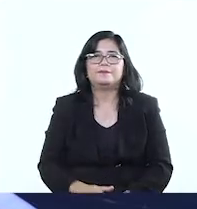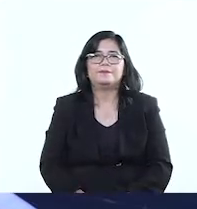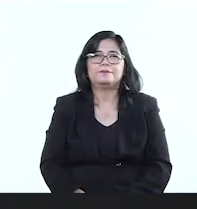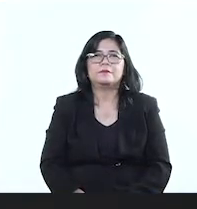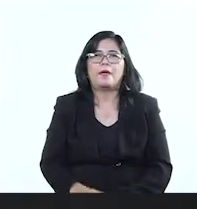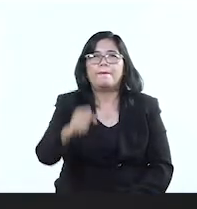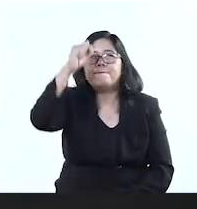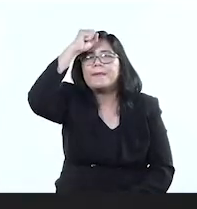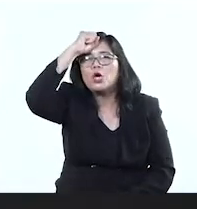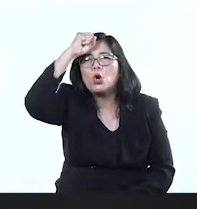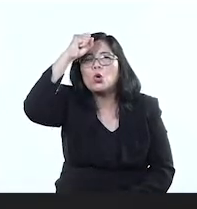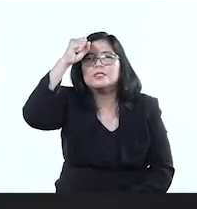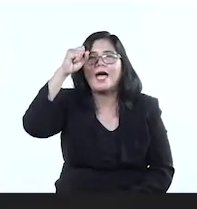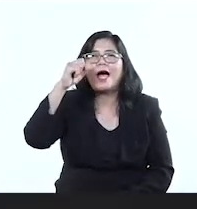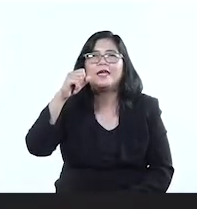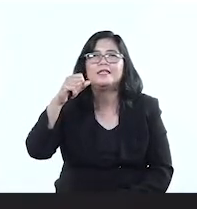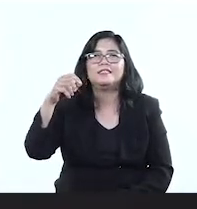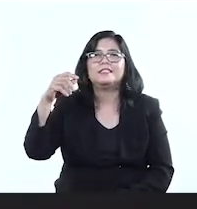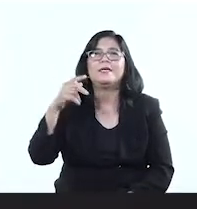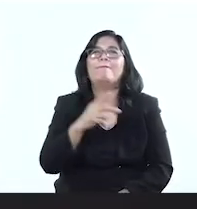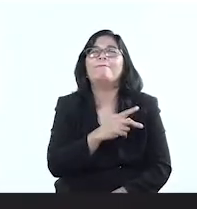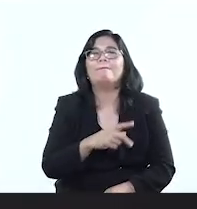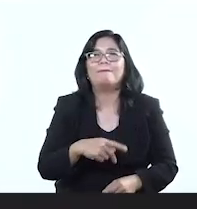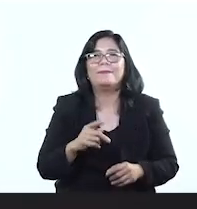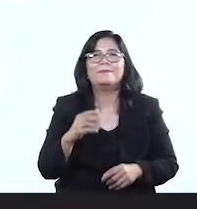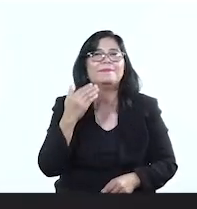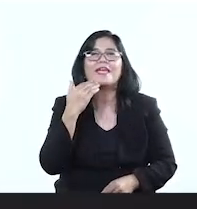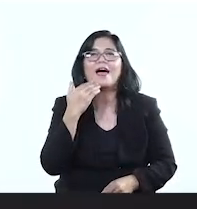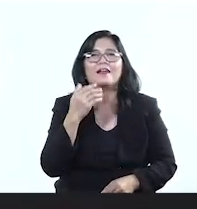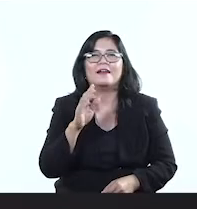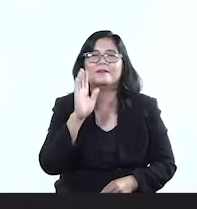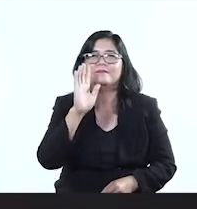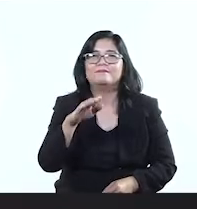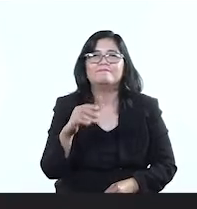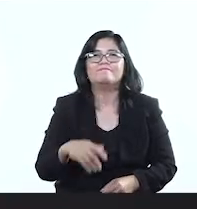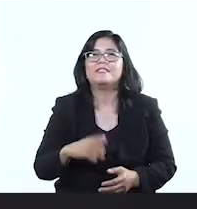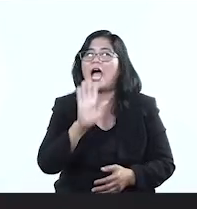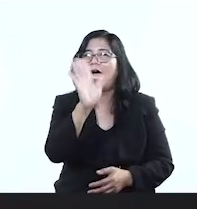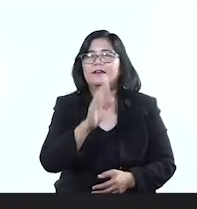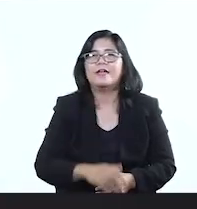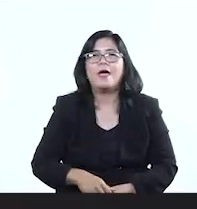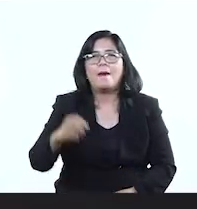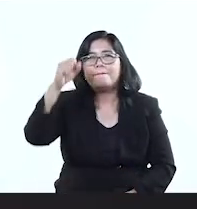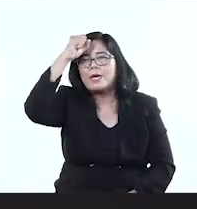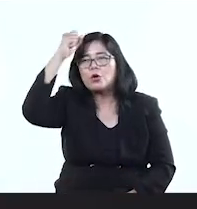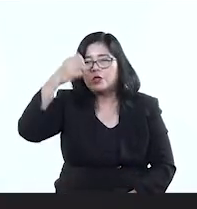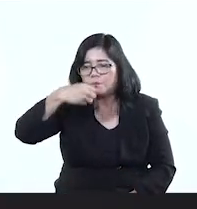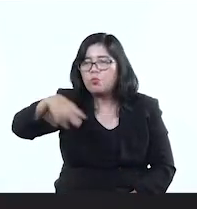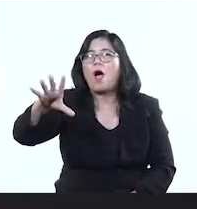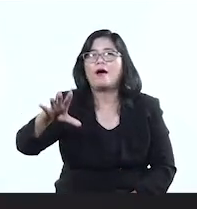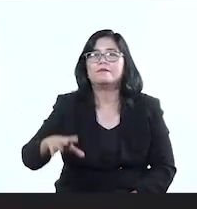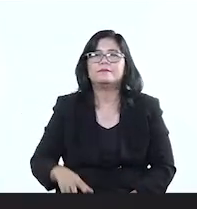Hai bego jangan dipiara terus dah Hai kalau saya marah karena saya Sayang sudah saya cinta bangsa ini